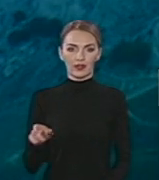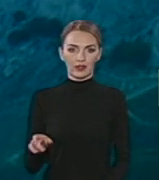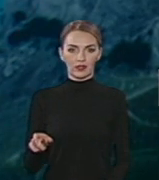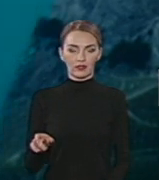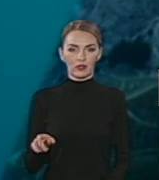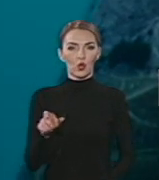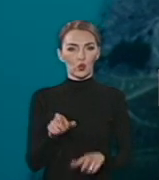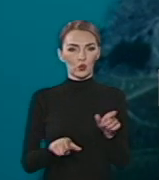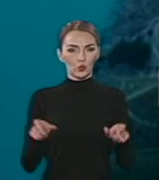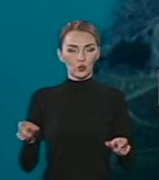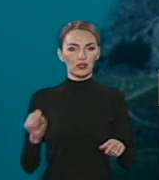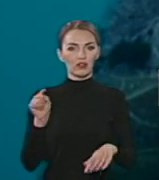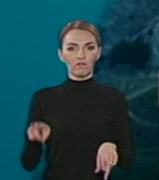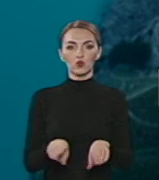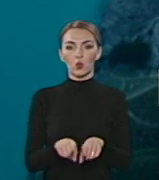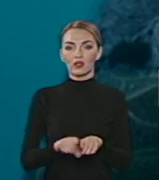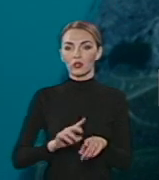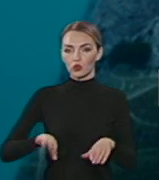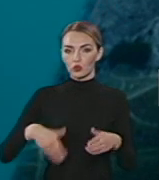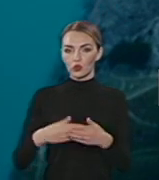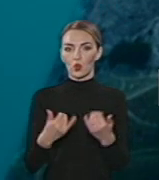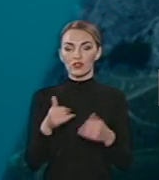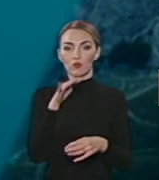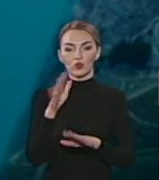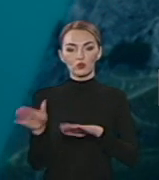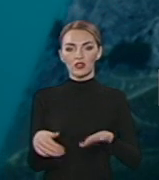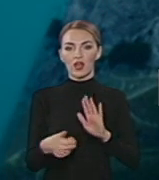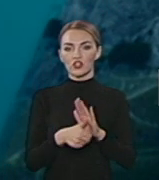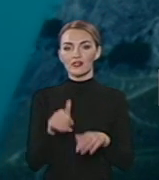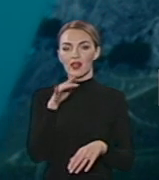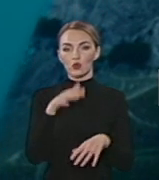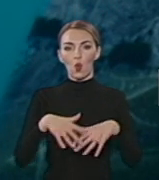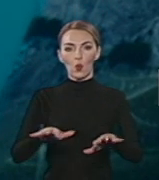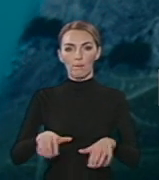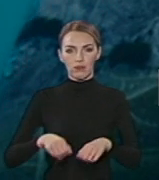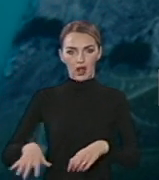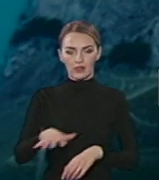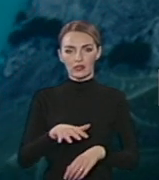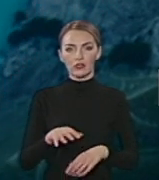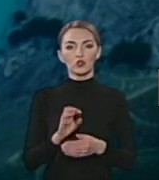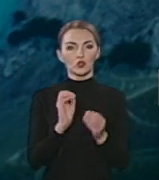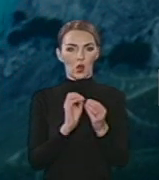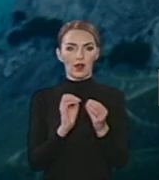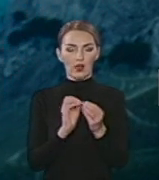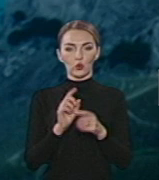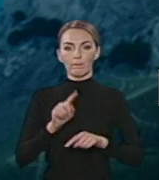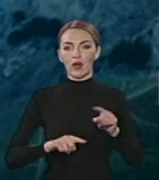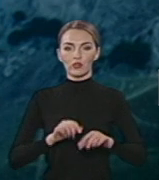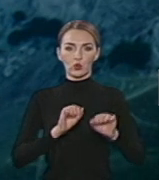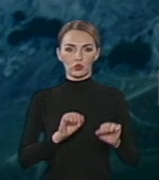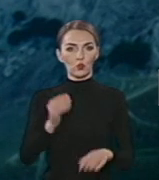люди, которые там все-таки до сих пор, спустя 6 лет оккупации, сохраняют патриотическую позицию по отношению к